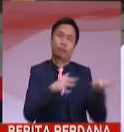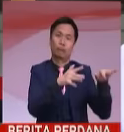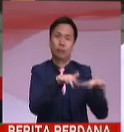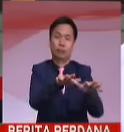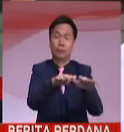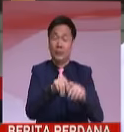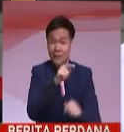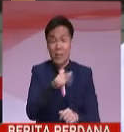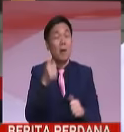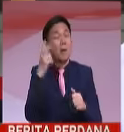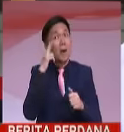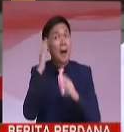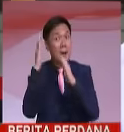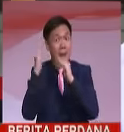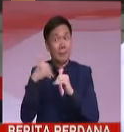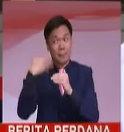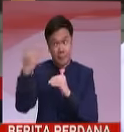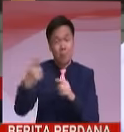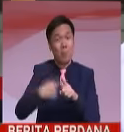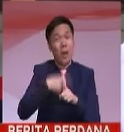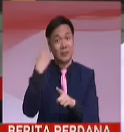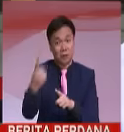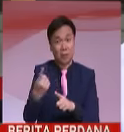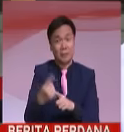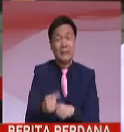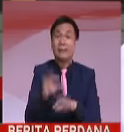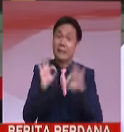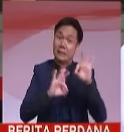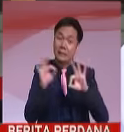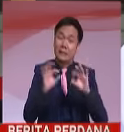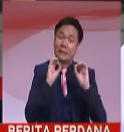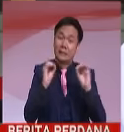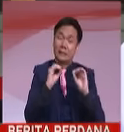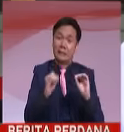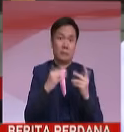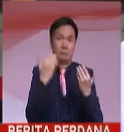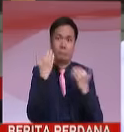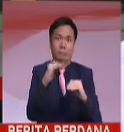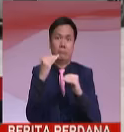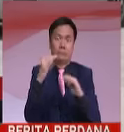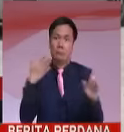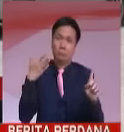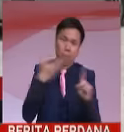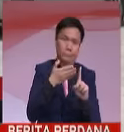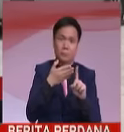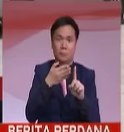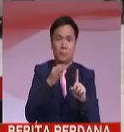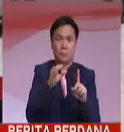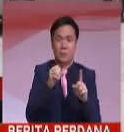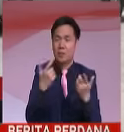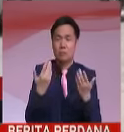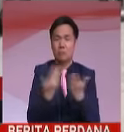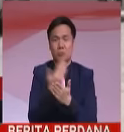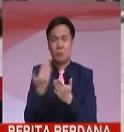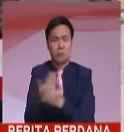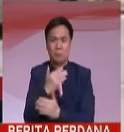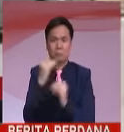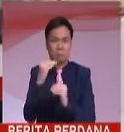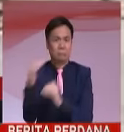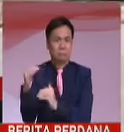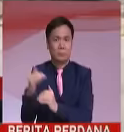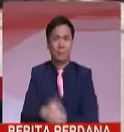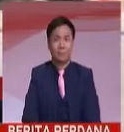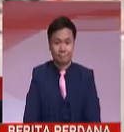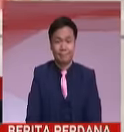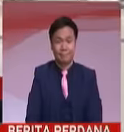yang baik kita gayanya betul sampai Januari jika tidak ada akan tetap jalanan yang tahu lada